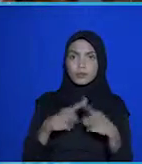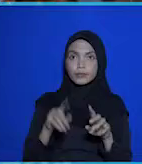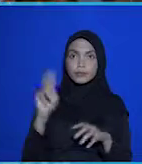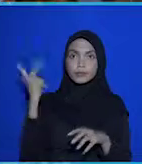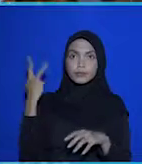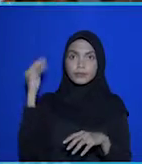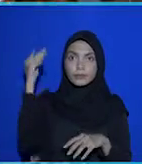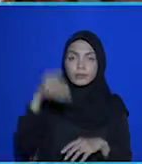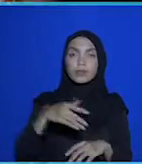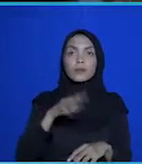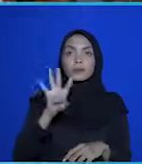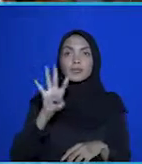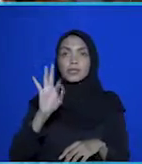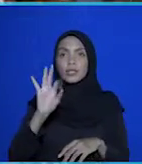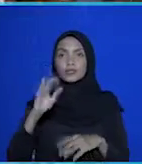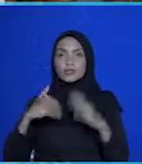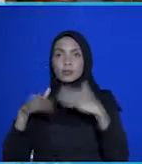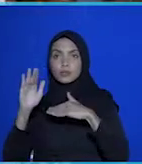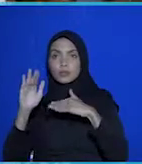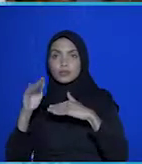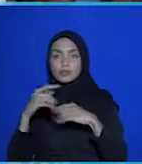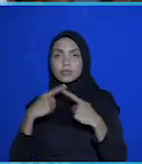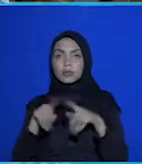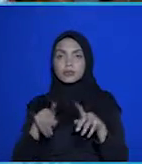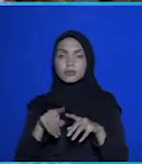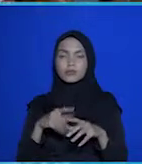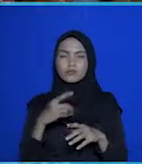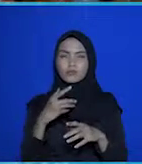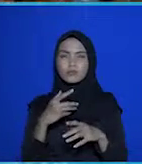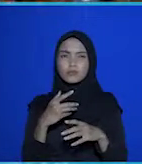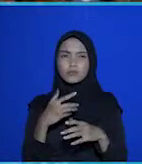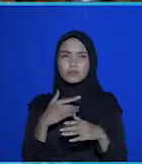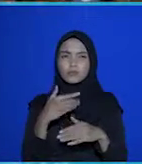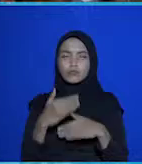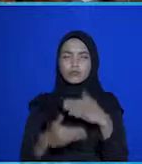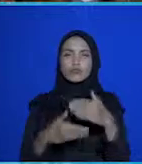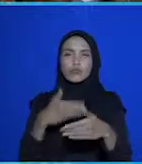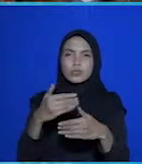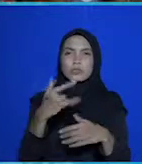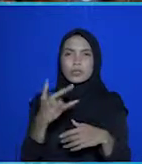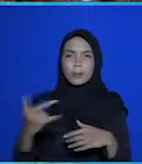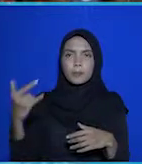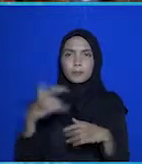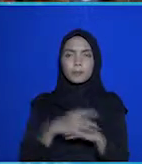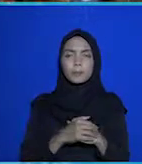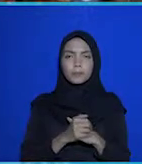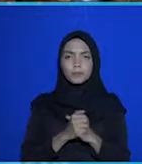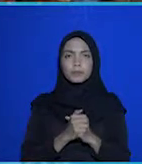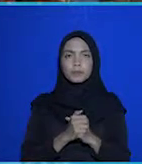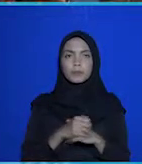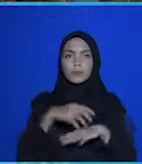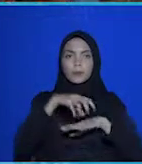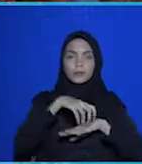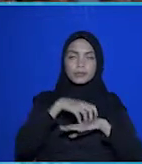dapat angka lagi 400 berapa, itu bertambah. Tapi ini biar bagaimanapun ini proses verifikasi berjalan terus. Kemudian ada